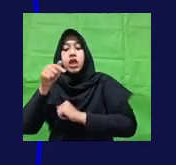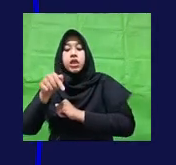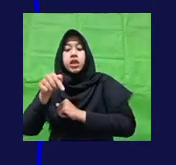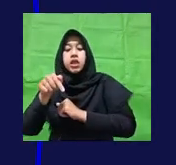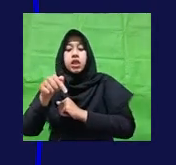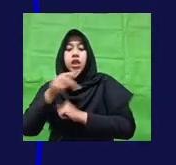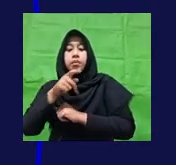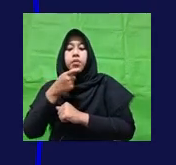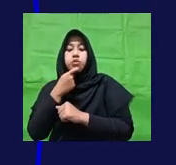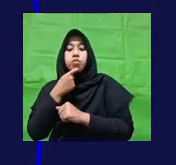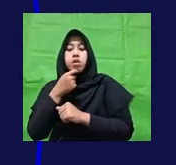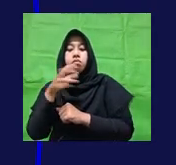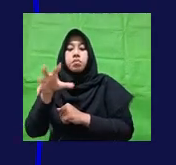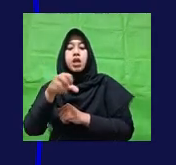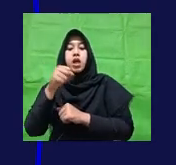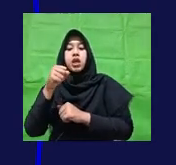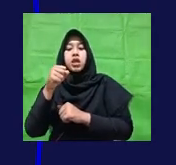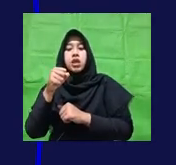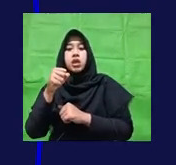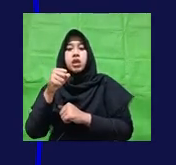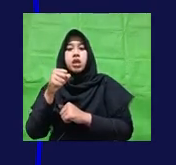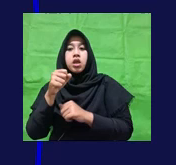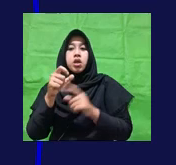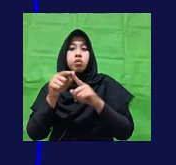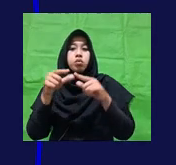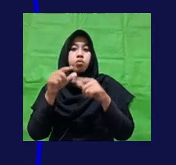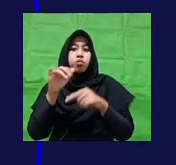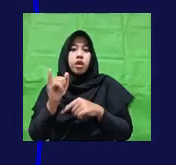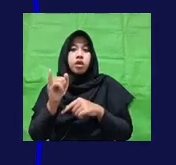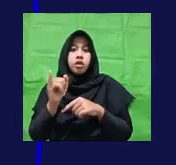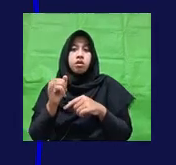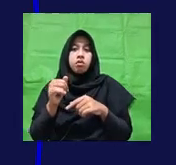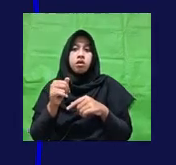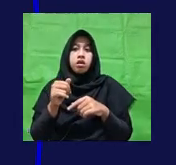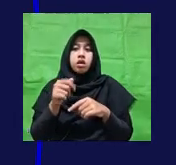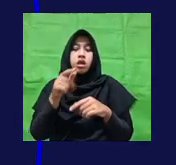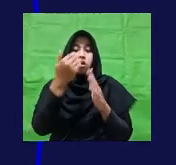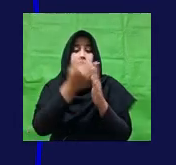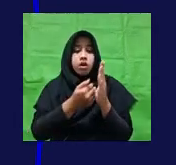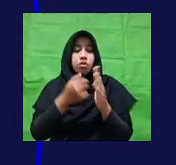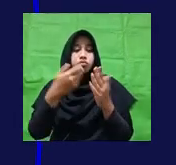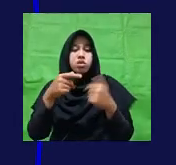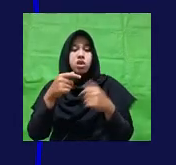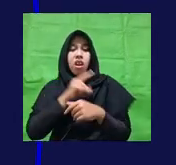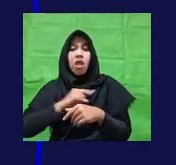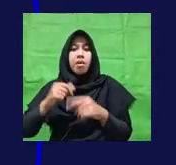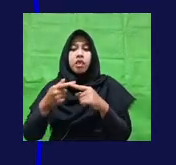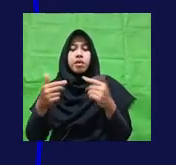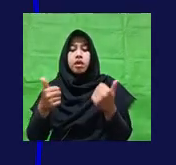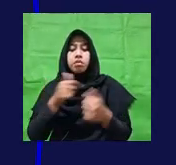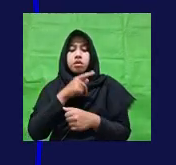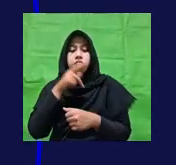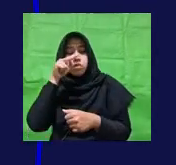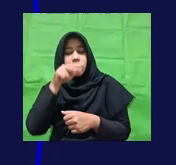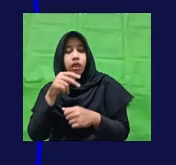kerangka teoritik dari Apadurai, walaupun apa kerangka ini sebenarnya sudah kolot ya, tapi bisa kita pakai untuk melihat tegangan antara proses